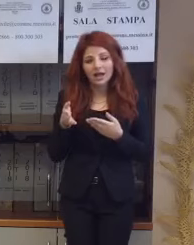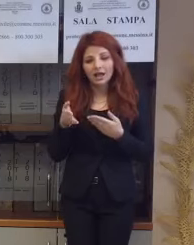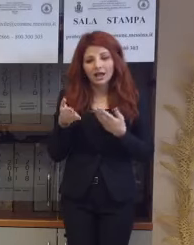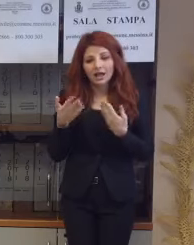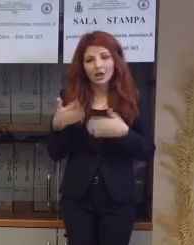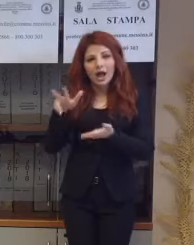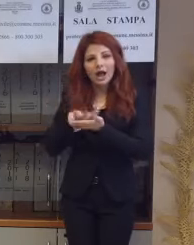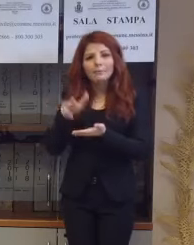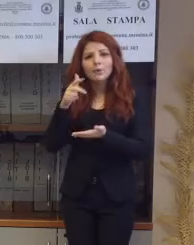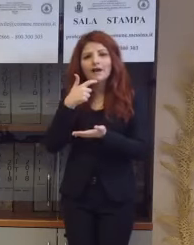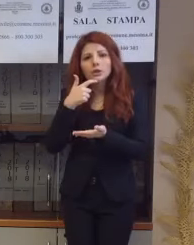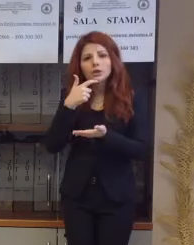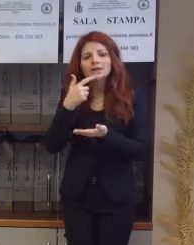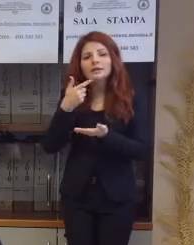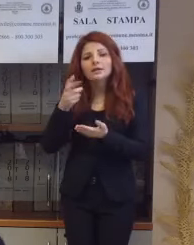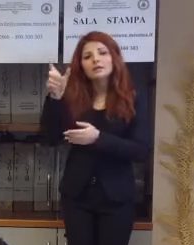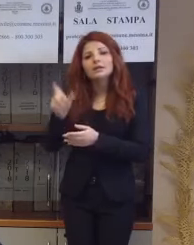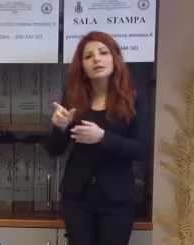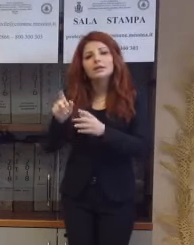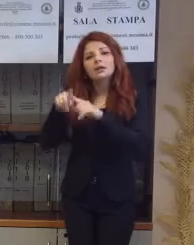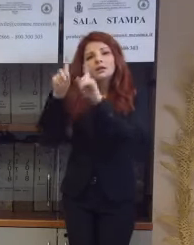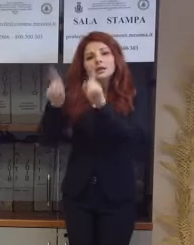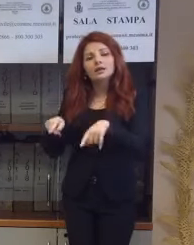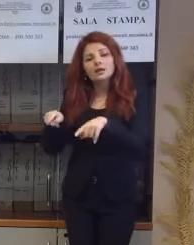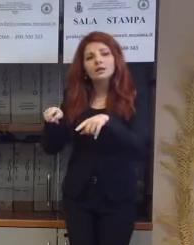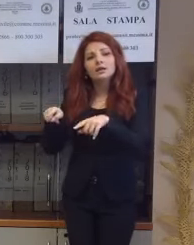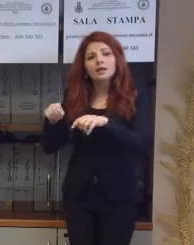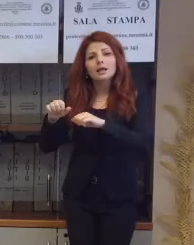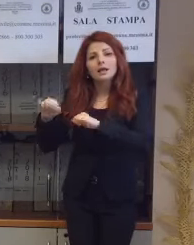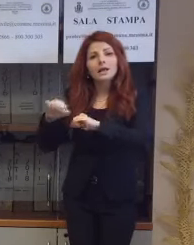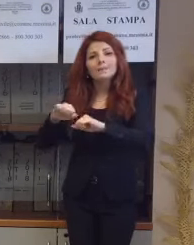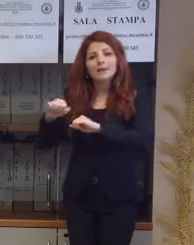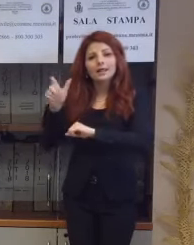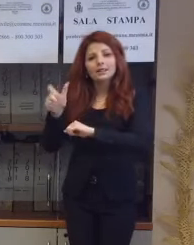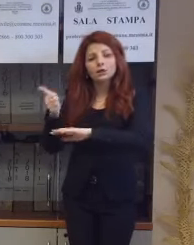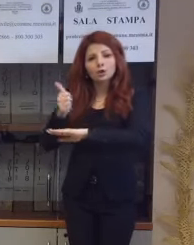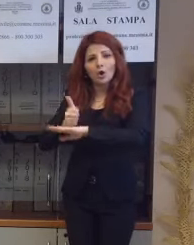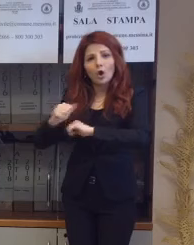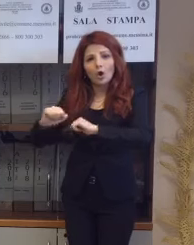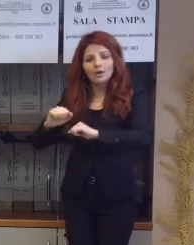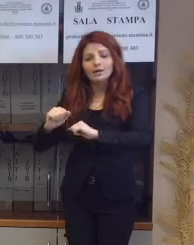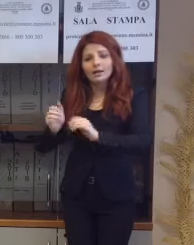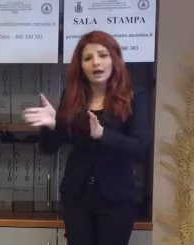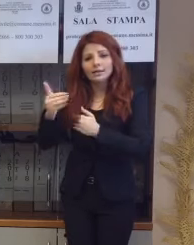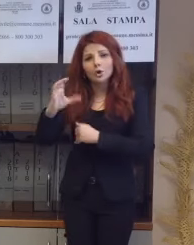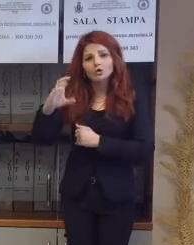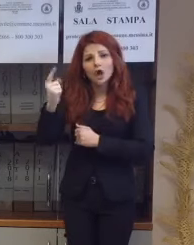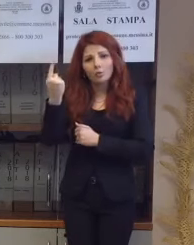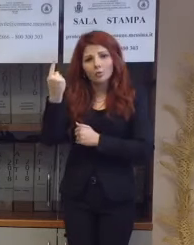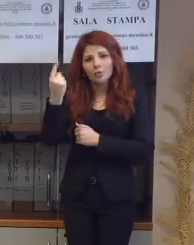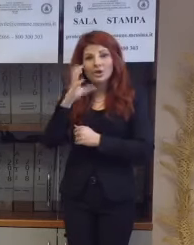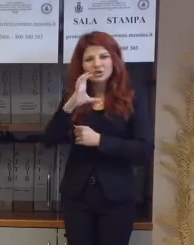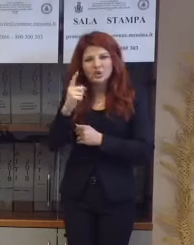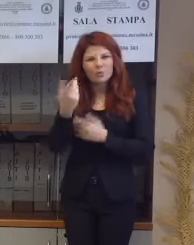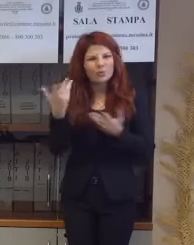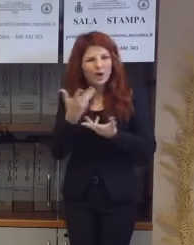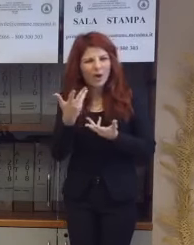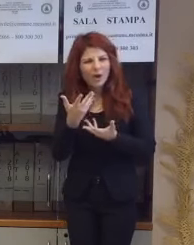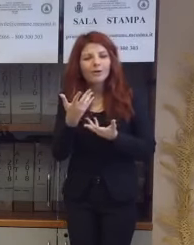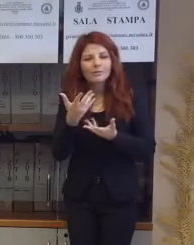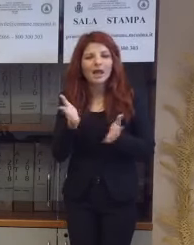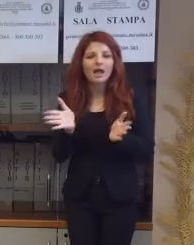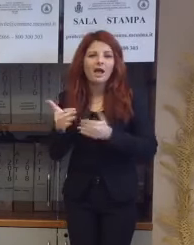categoria C1, cioè gli immobili per le attività commerciali. E mi chiedo, e quelle artigianali e le